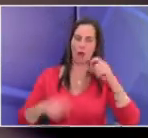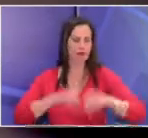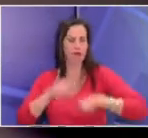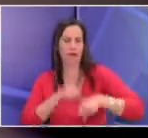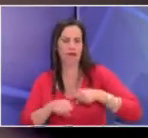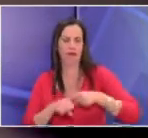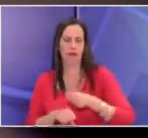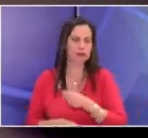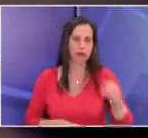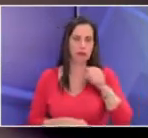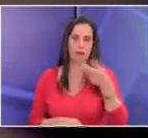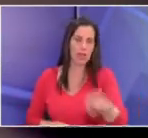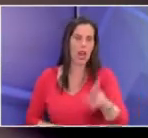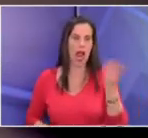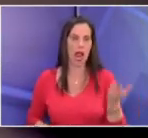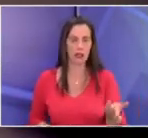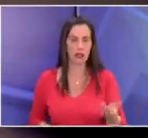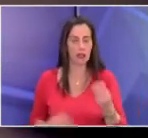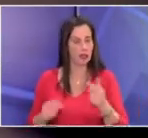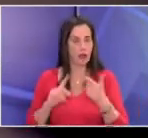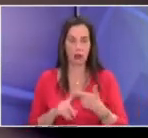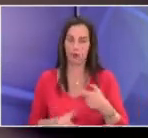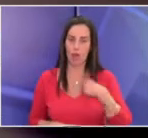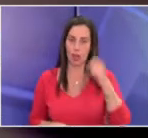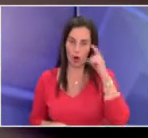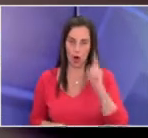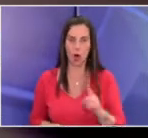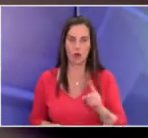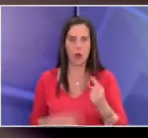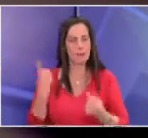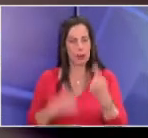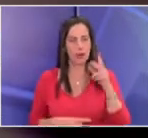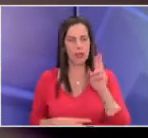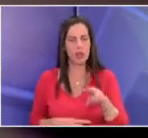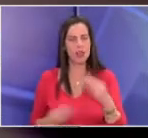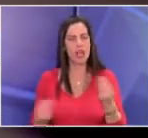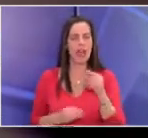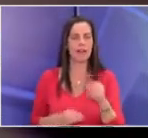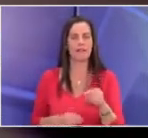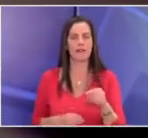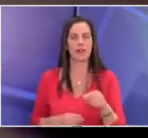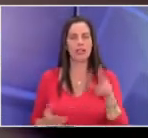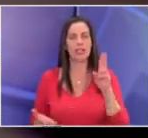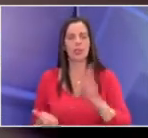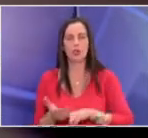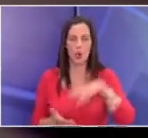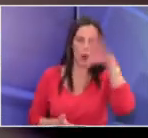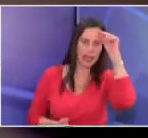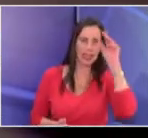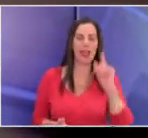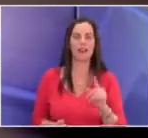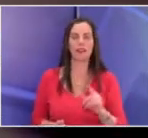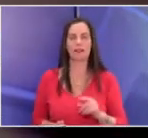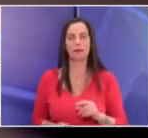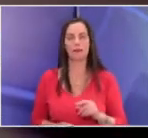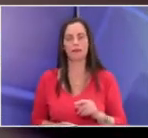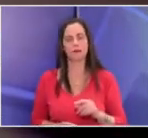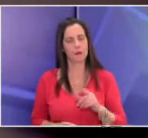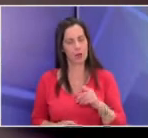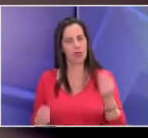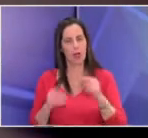פערים מטורפים בין המערכת חינוך הזאת למערכת חינוך הכללי. והכל, מנצלים שם את העובדים, הם מרוויחים שכר ב-50% יותר נמוך, העובדים